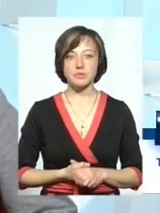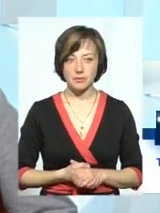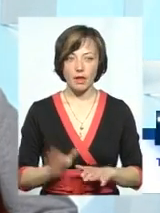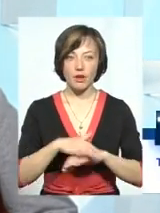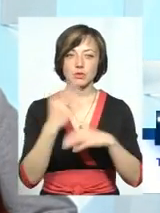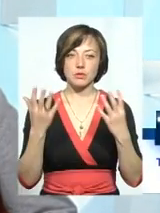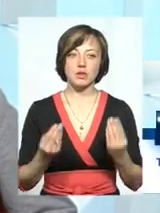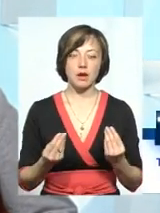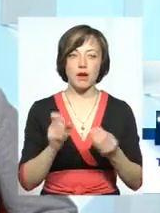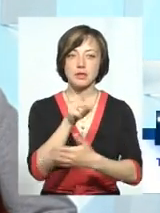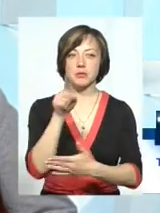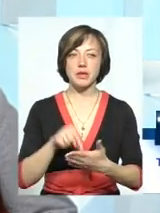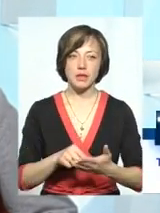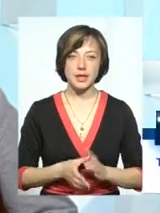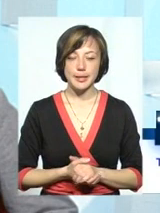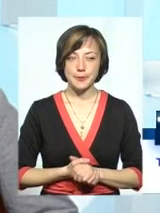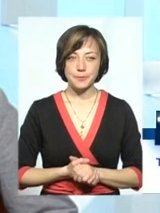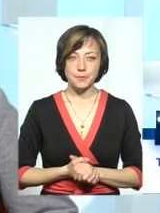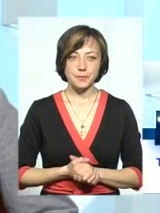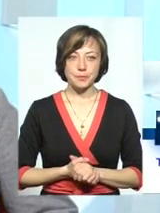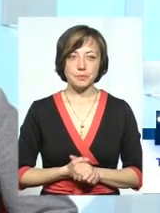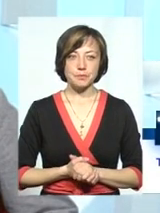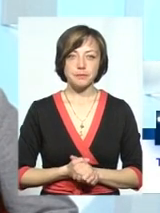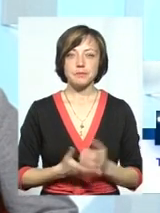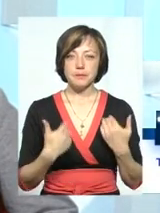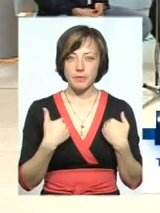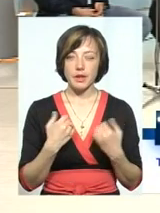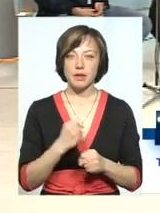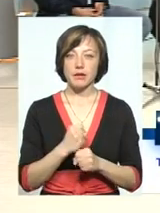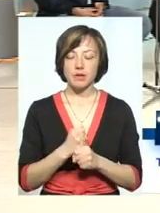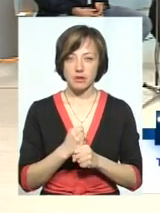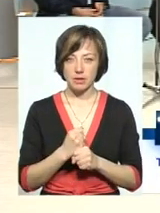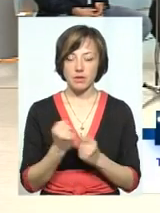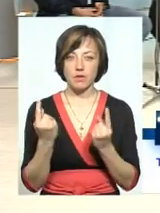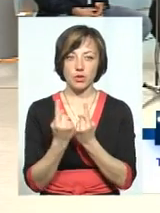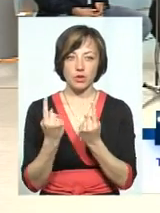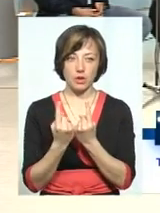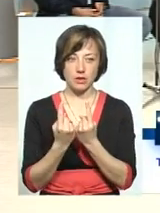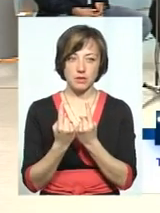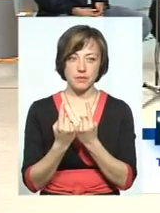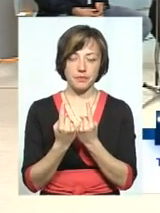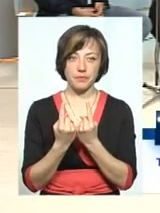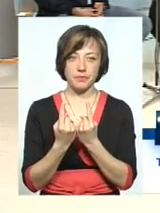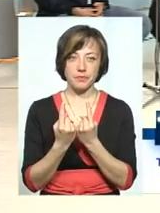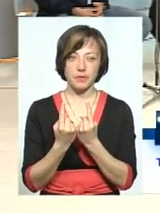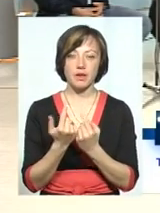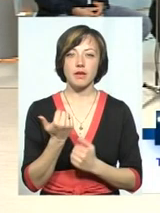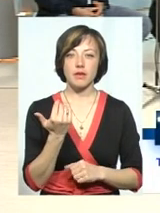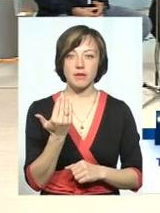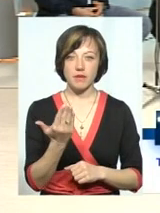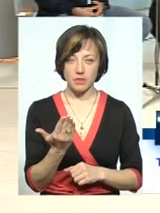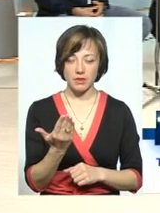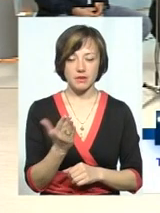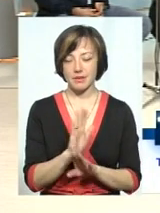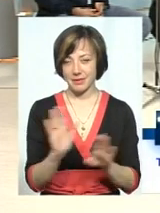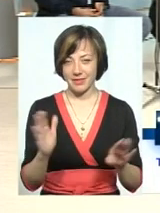Доброго дня. Добрий вечір. Є запитання. Так, будь ласка. Я працювала в Однокласниках. Ви, звичайно, заблокували. Ну,